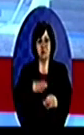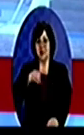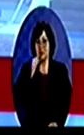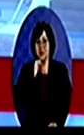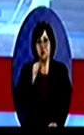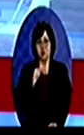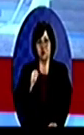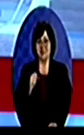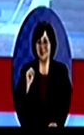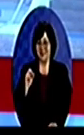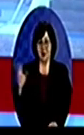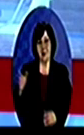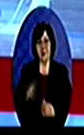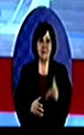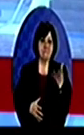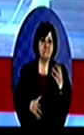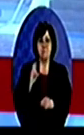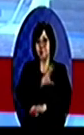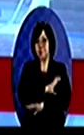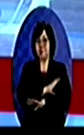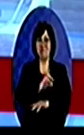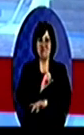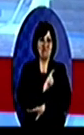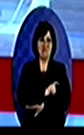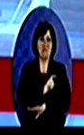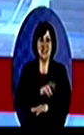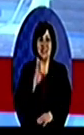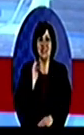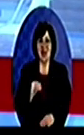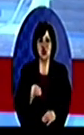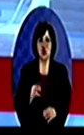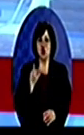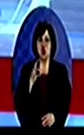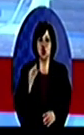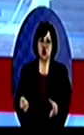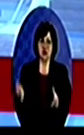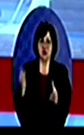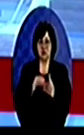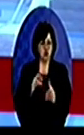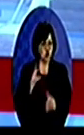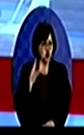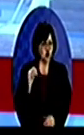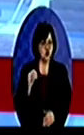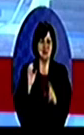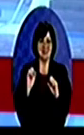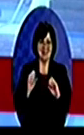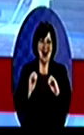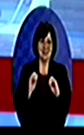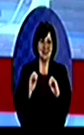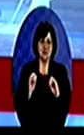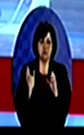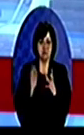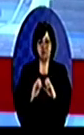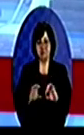ингээс сайхан та бүхэн түргэлээ. Энэ удаад ерөнхий боловсролын сургуулийн хичээлийг хэрхэн яаж нөхөж байгаа вэ талаар мэдээлэл та бүхэн түргэлээ. Мэдээгээ цааш